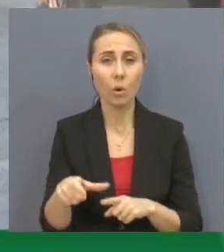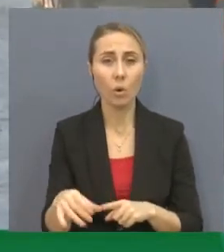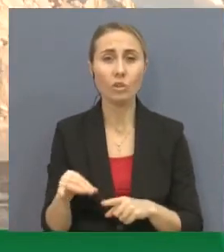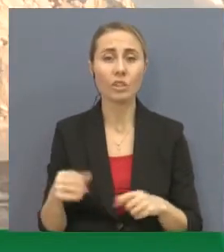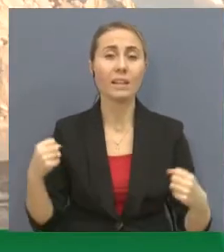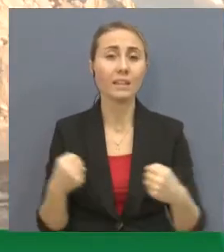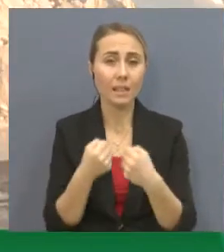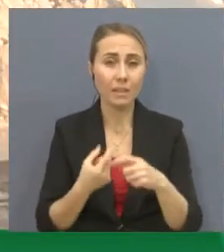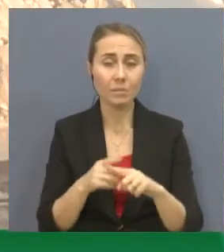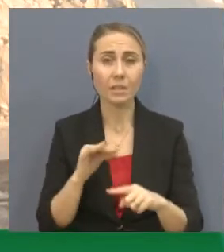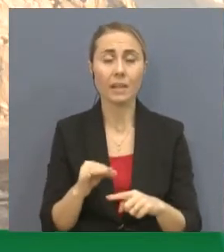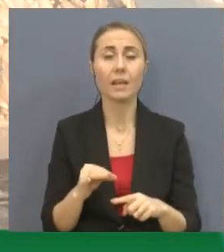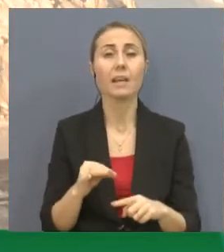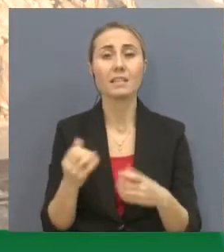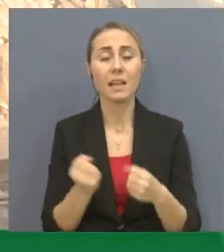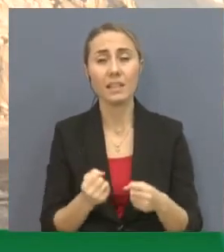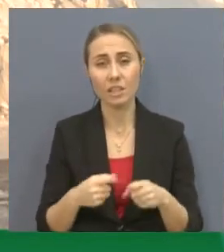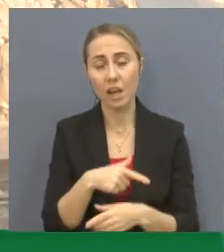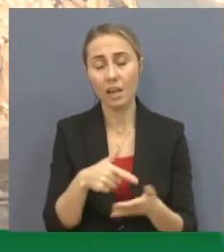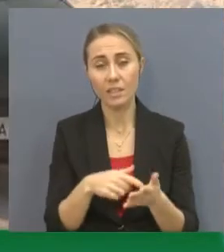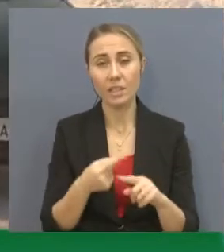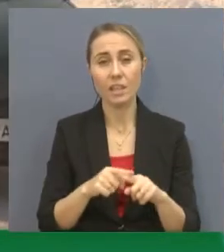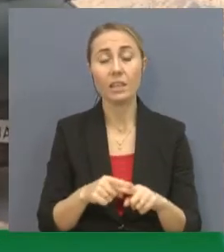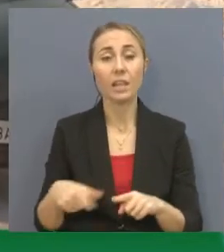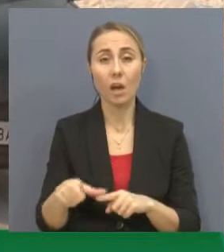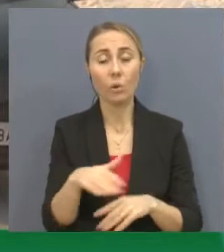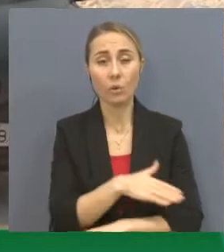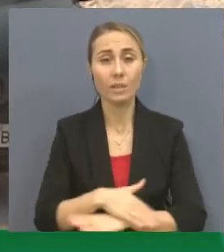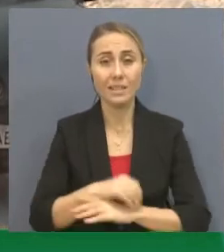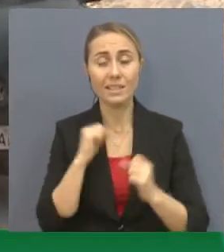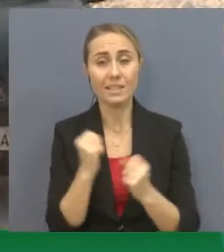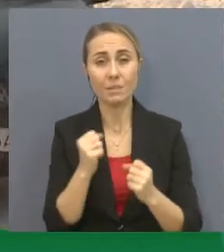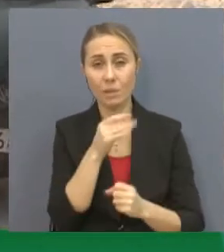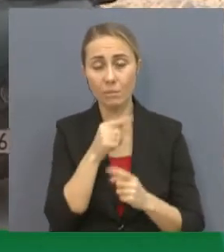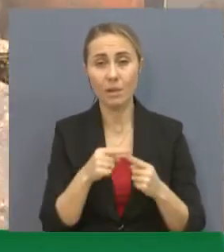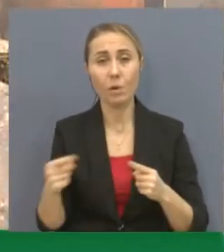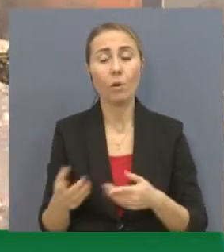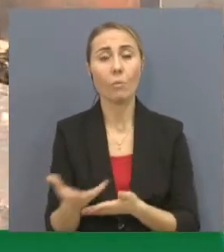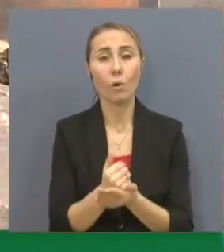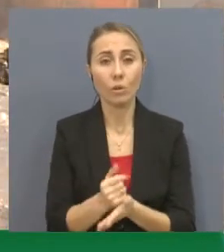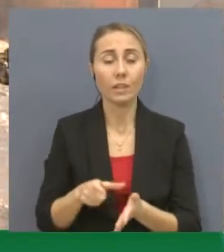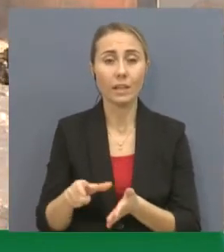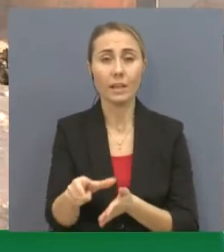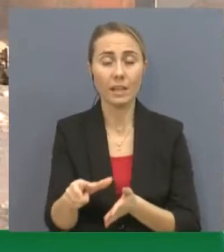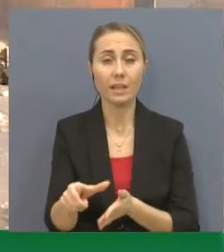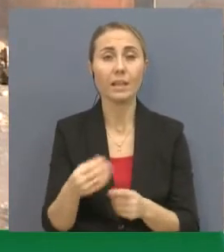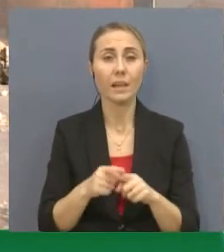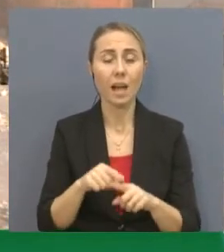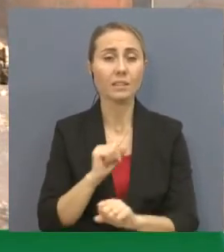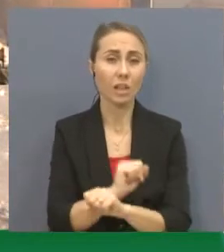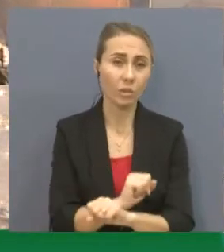содержание городских дорог и улиц в зимний период включает в себя уборку проезжей части остановочных площадок